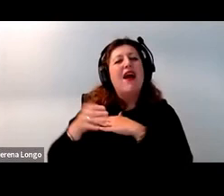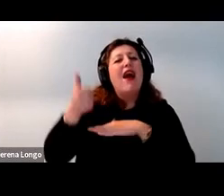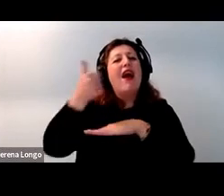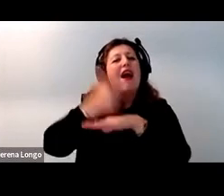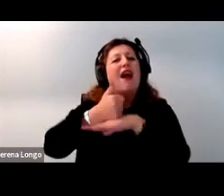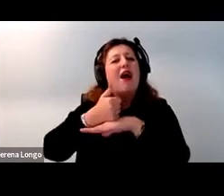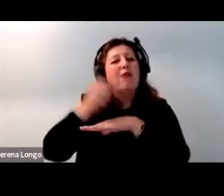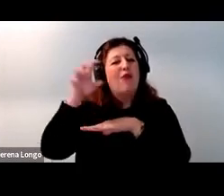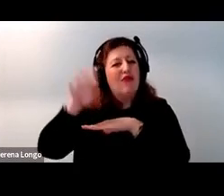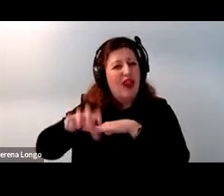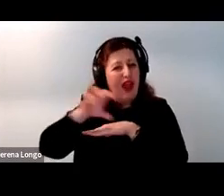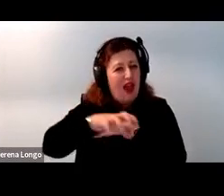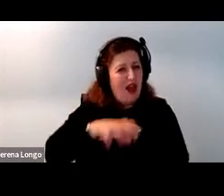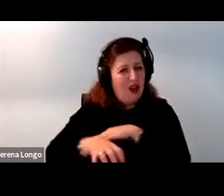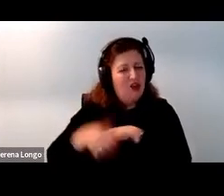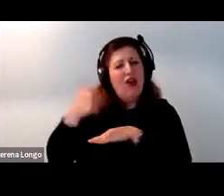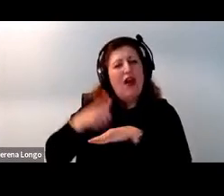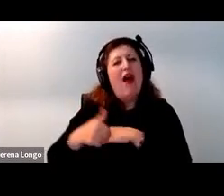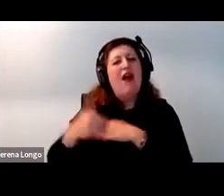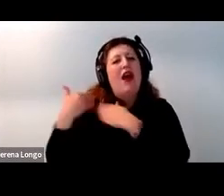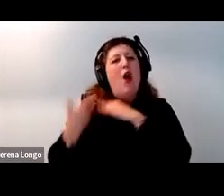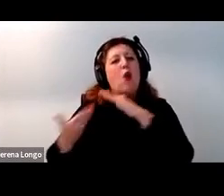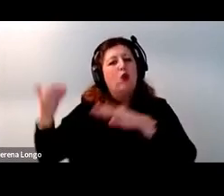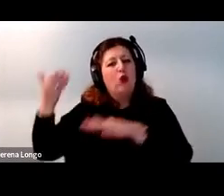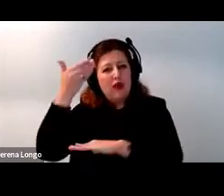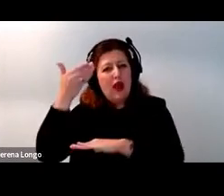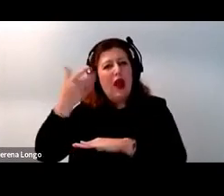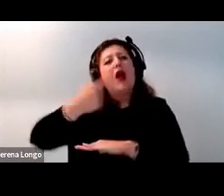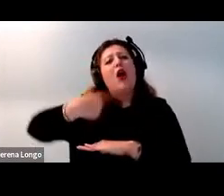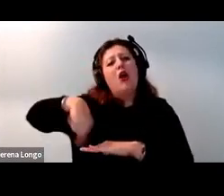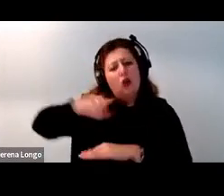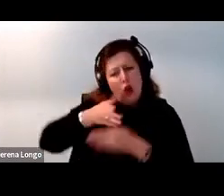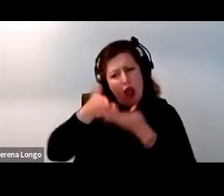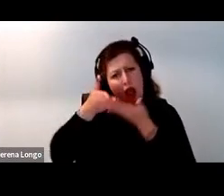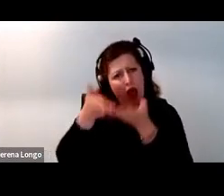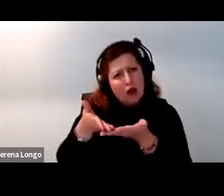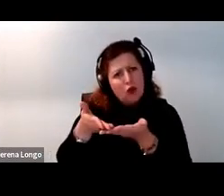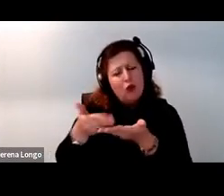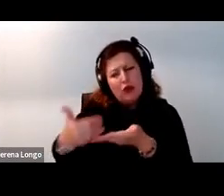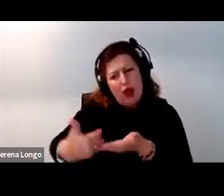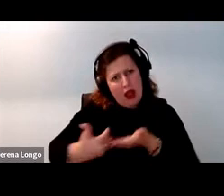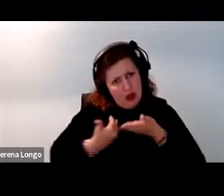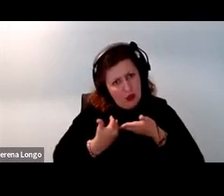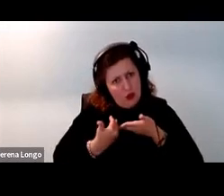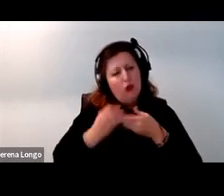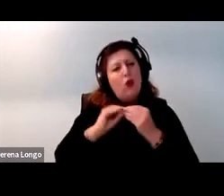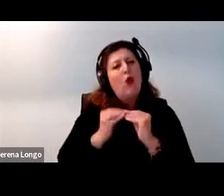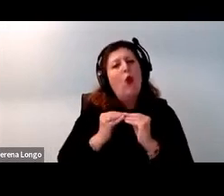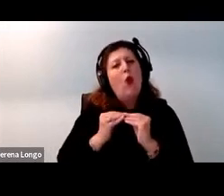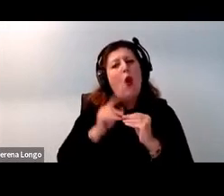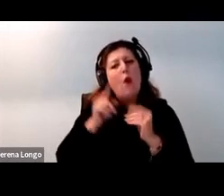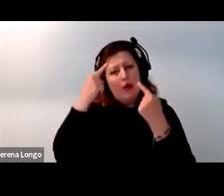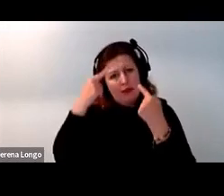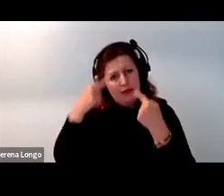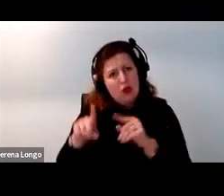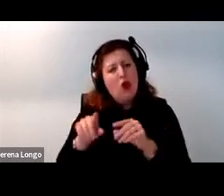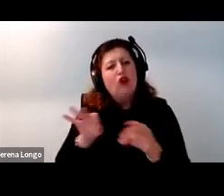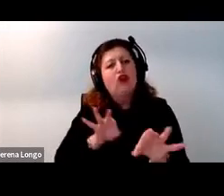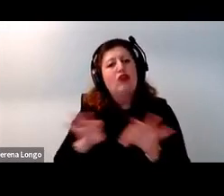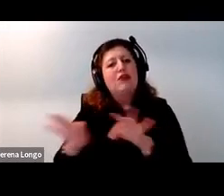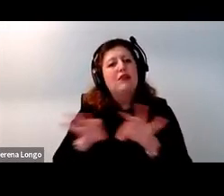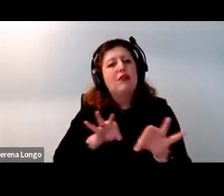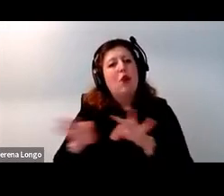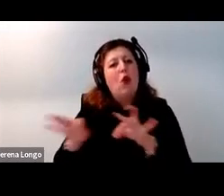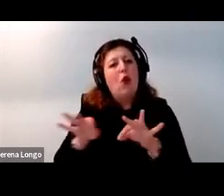abbiamo sempre cercato di far loro una parte che fosse ovviamente per loro gestibile, quindi magari